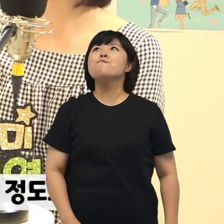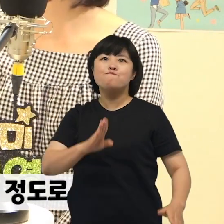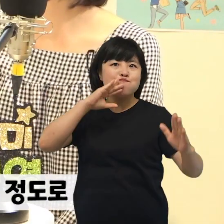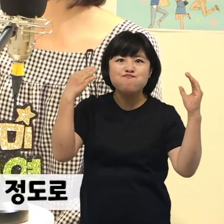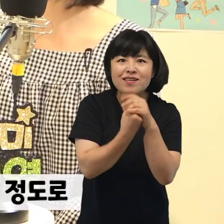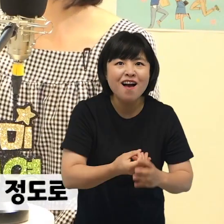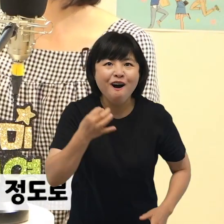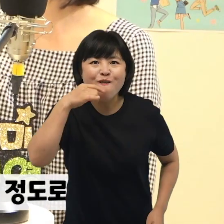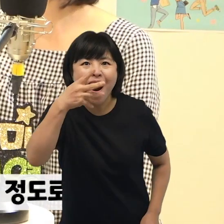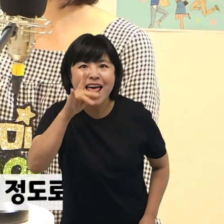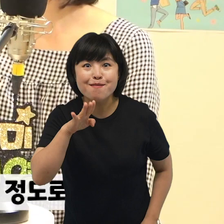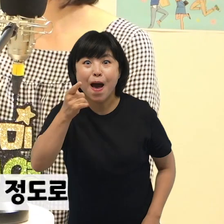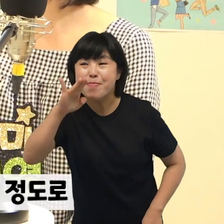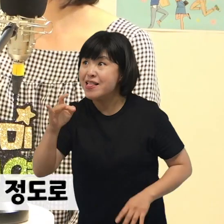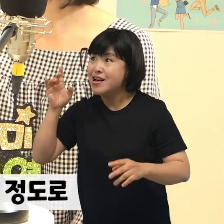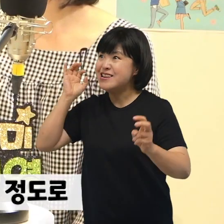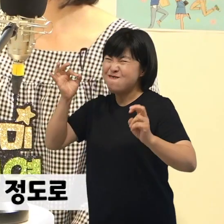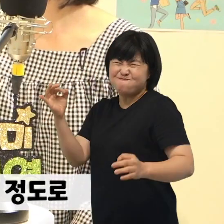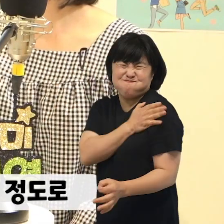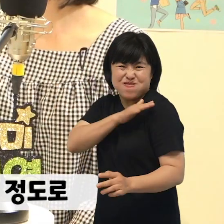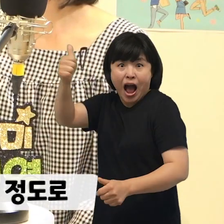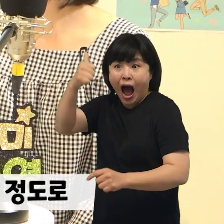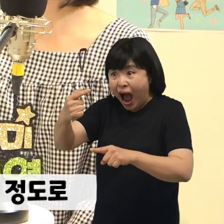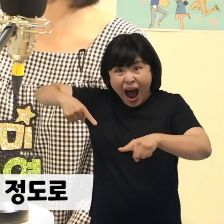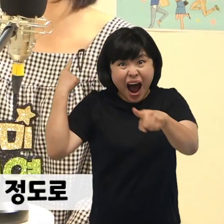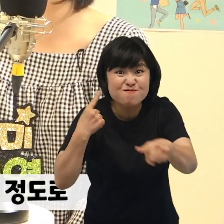정말 뭐 한국에 워렌 버핏이 나타났다 이런